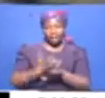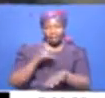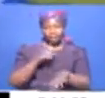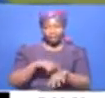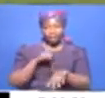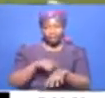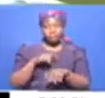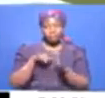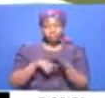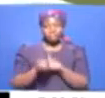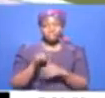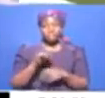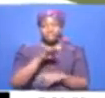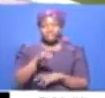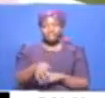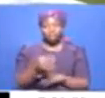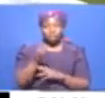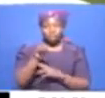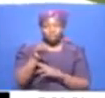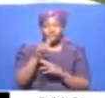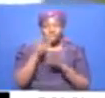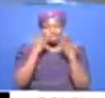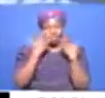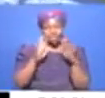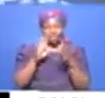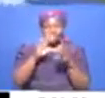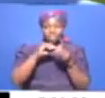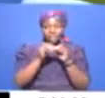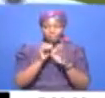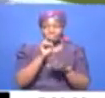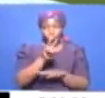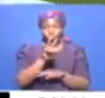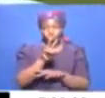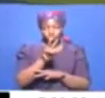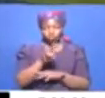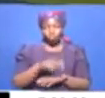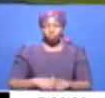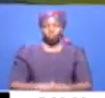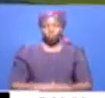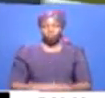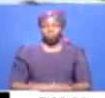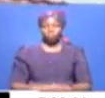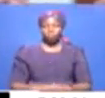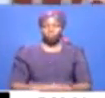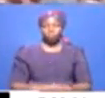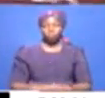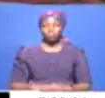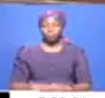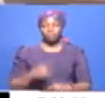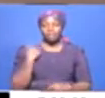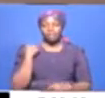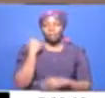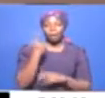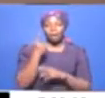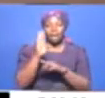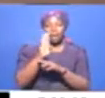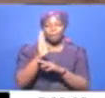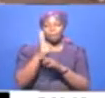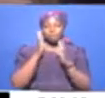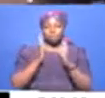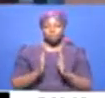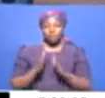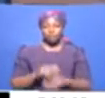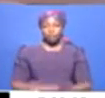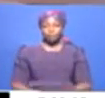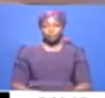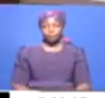za mita 3000 na kumaliza wa pili nyuma ya Francine Niyonsaba wa Burundi. Was the favorite, but Niyonsaba comes away for